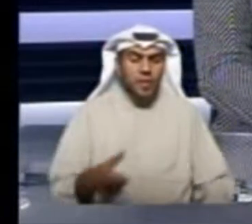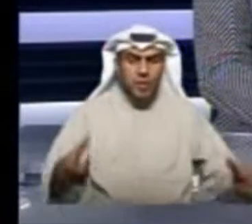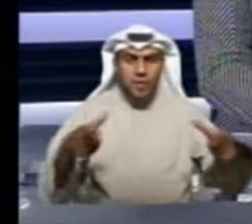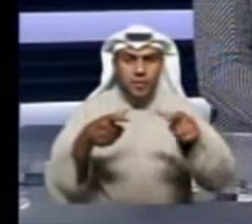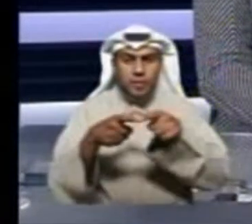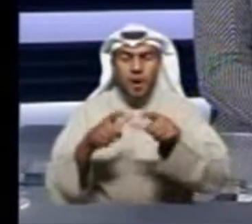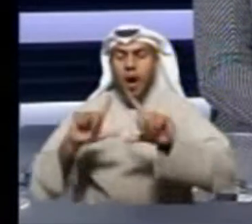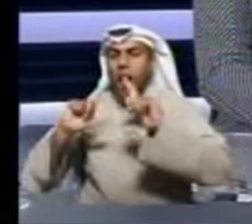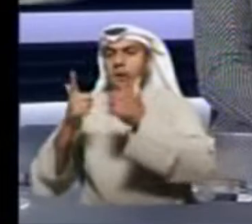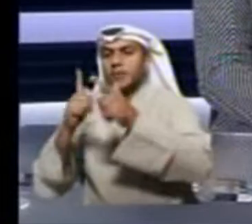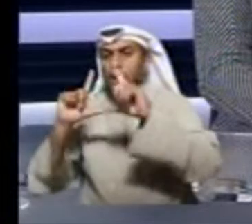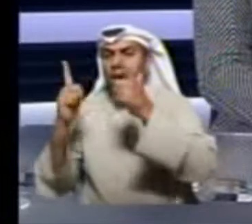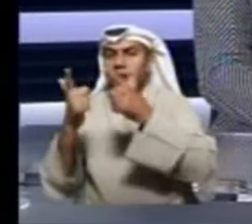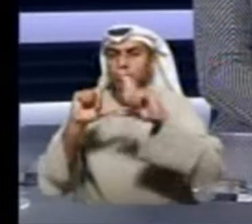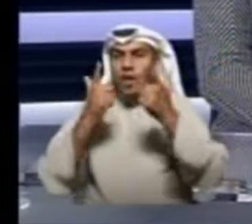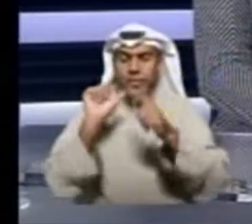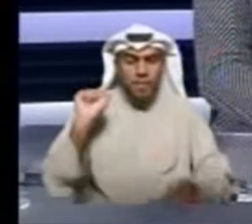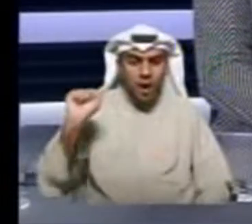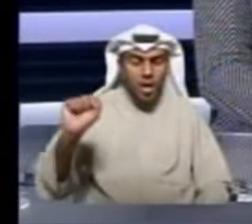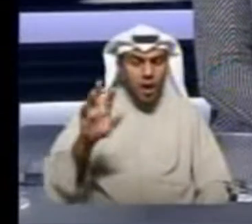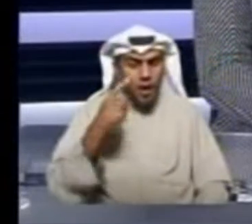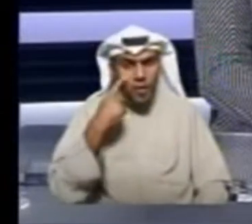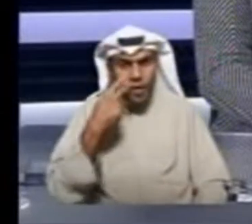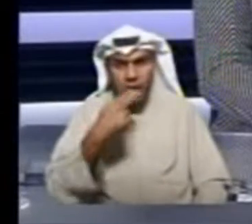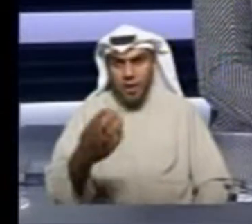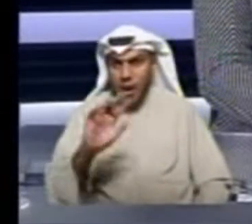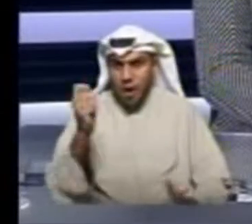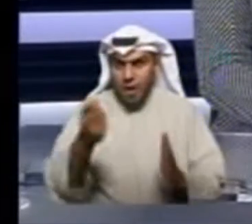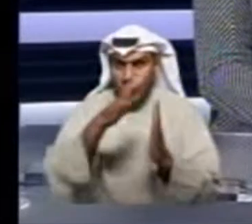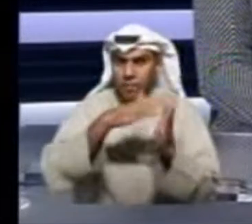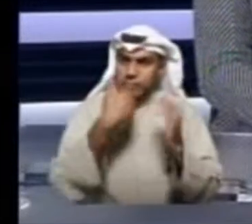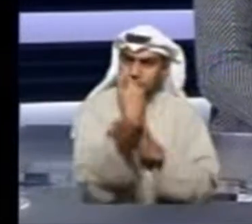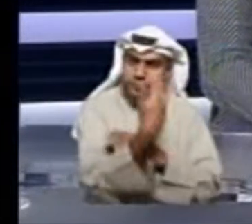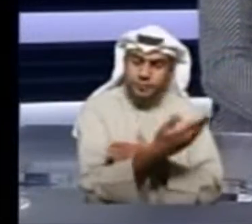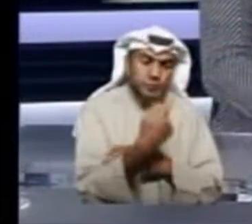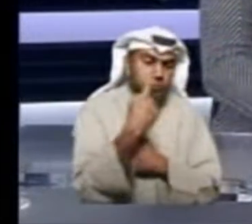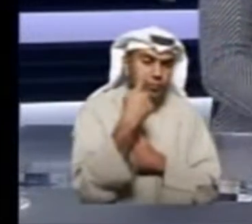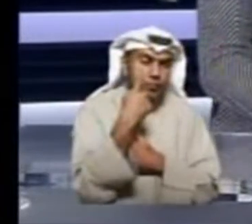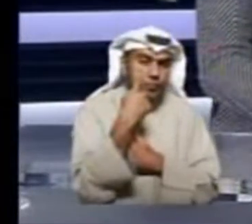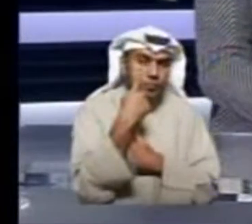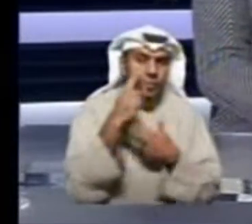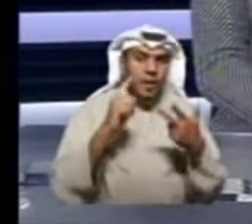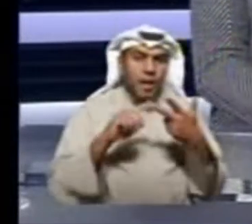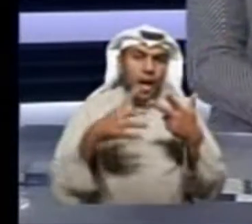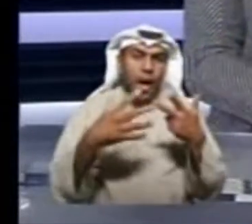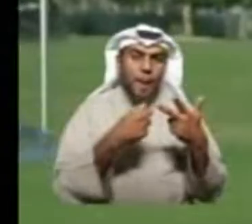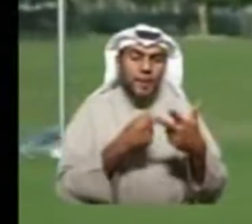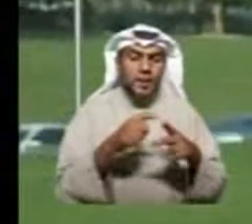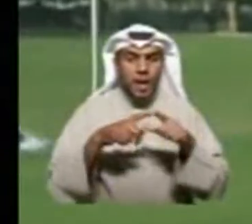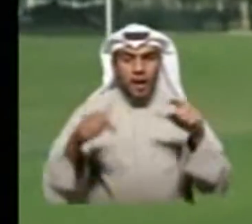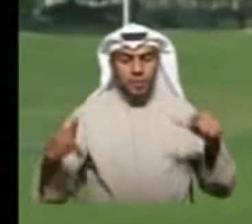اللجان الوزارية المختصة والأمانة العامة وكذلك آخر التطورات السياسية الإقليمية والدولية.